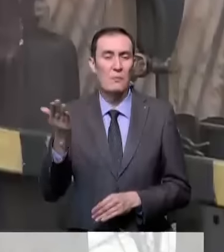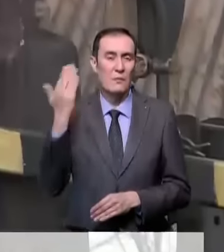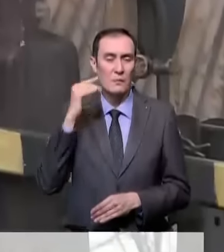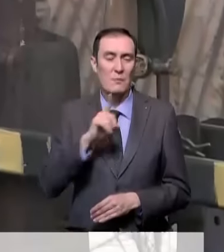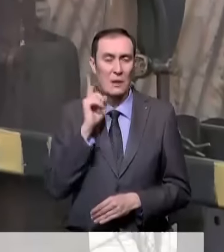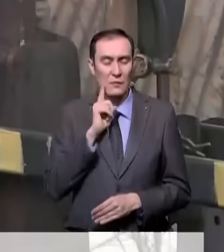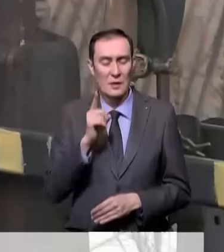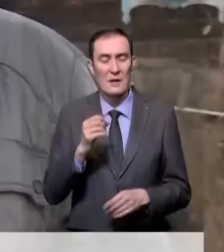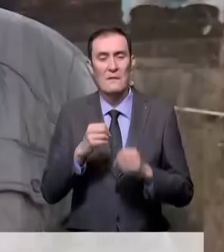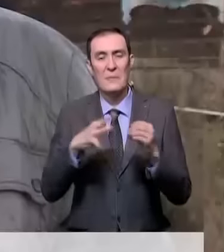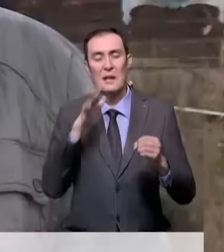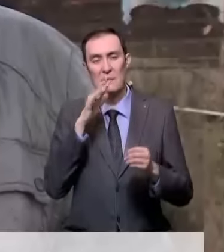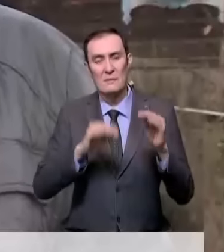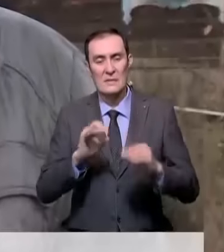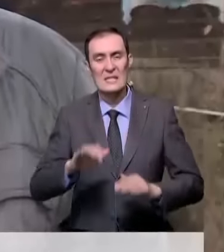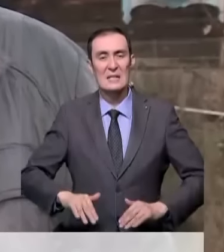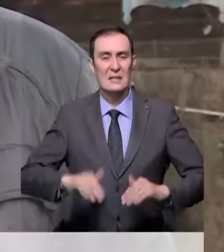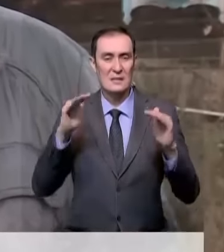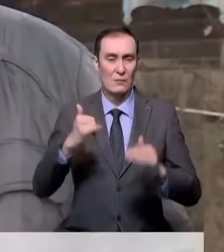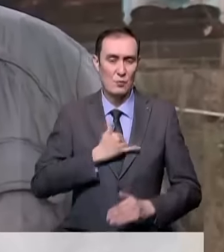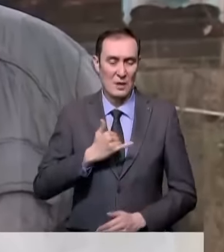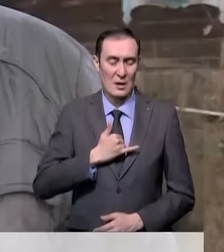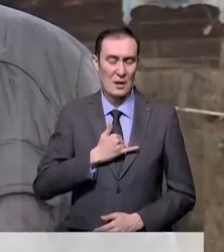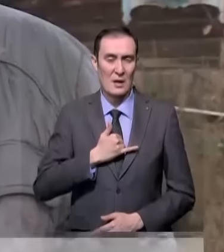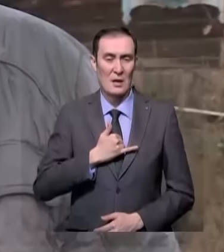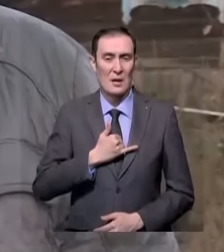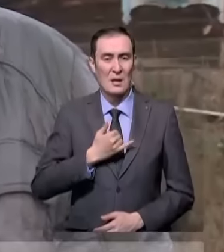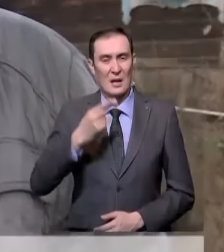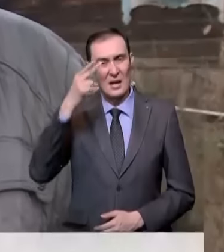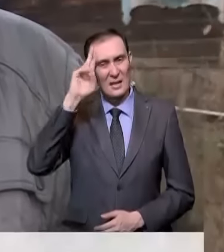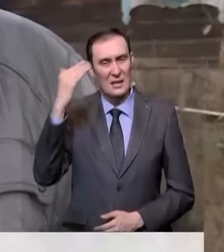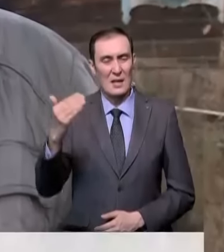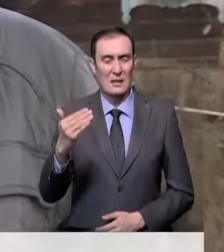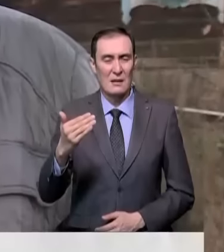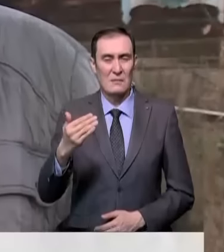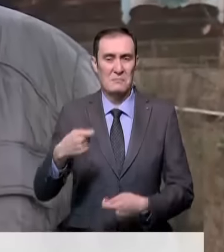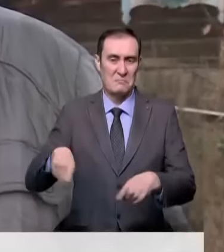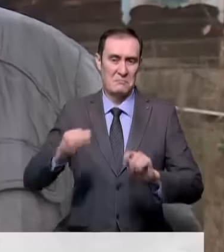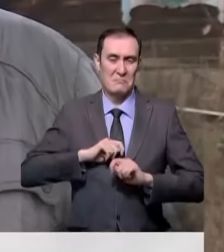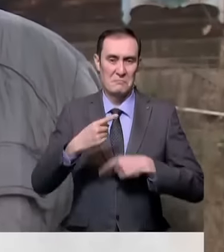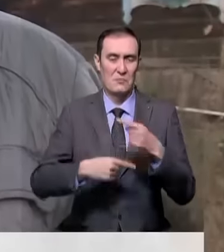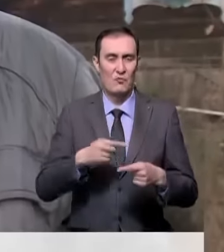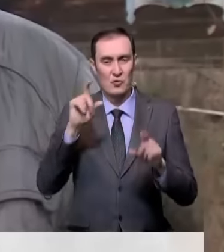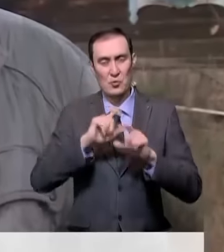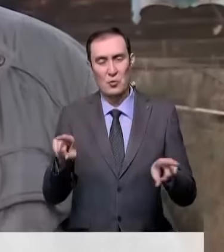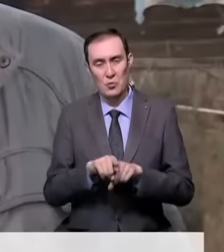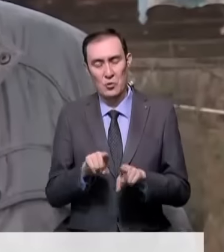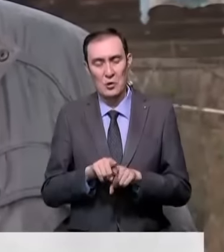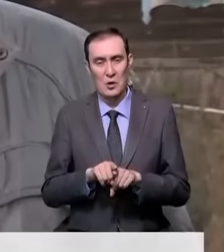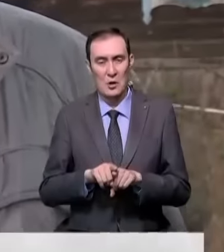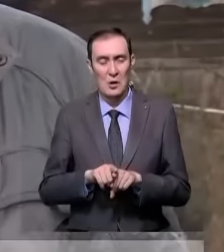собрал свой первый трактор. С детства, может, у меня от дядьки, от кого досталось конструирование. В школе тоже не сказать, что